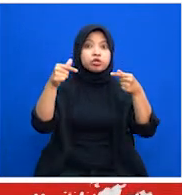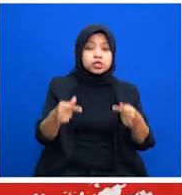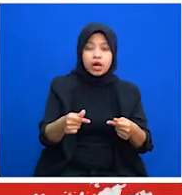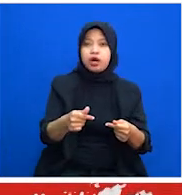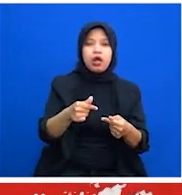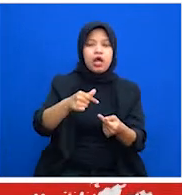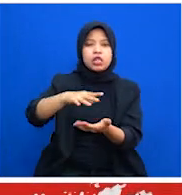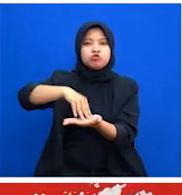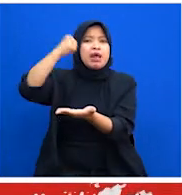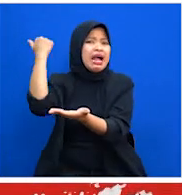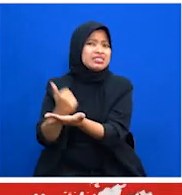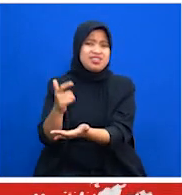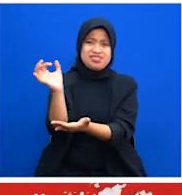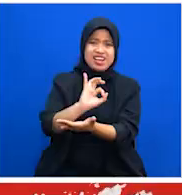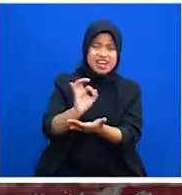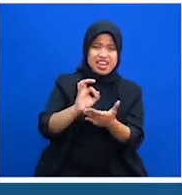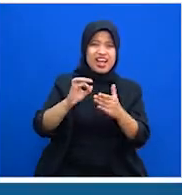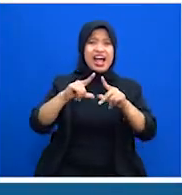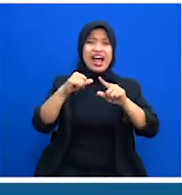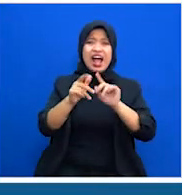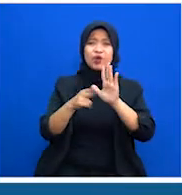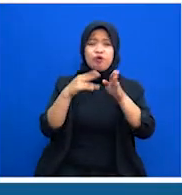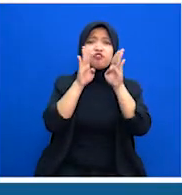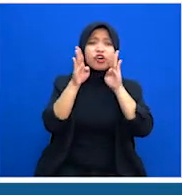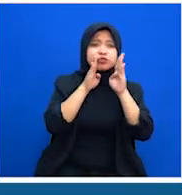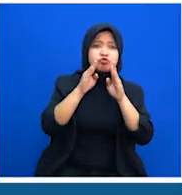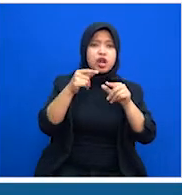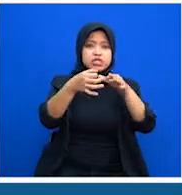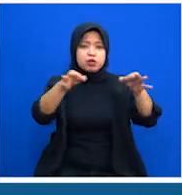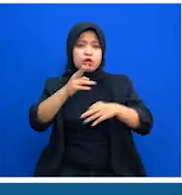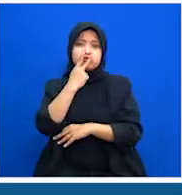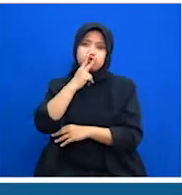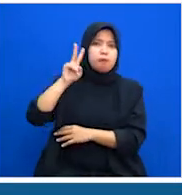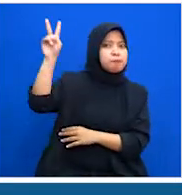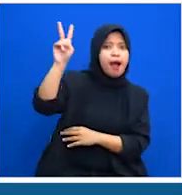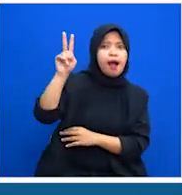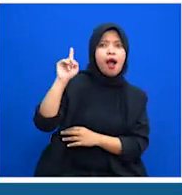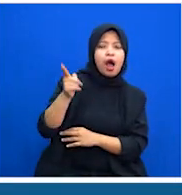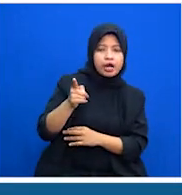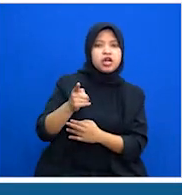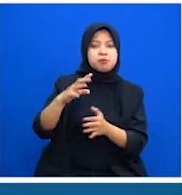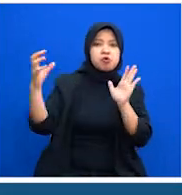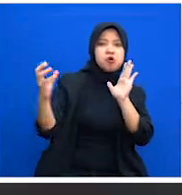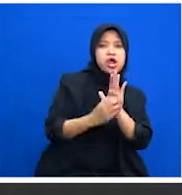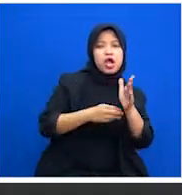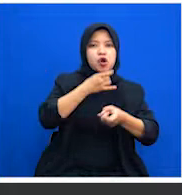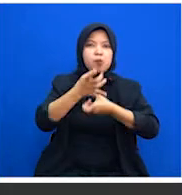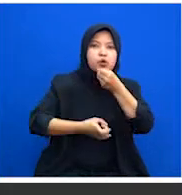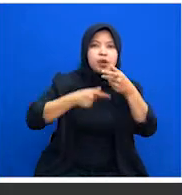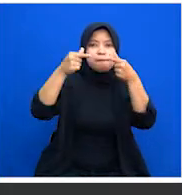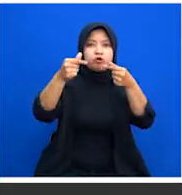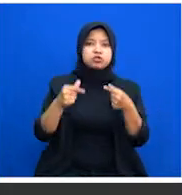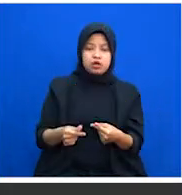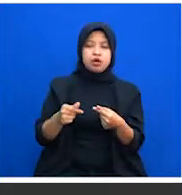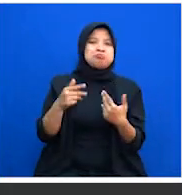tidak jelas sumbernya di akun kanjut juga sempat menulis caption sumpah serapah dalam unggahannya mengomentari poster